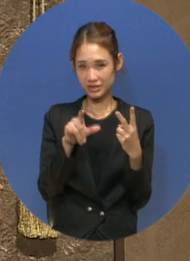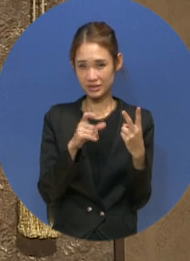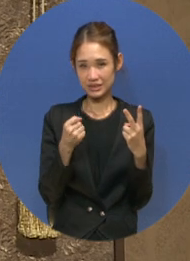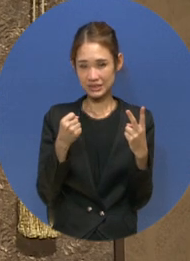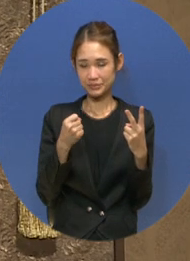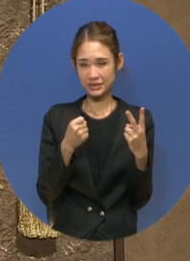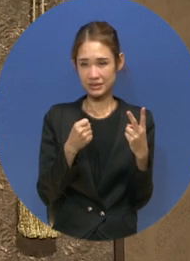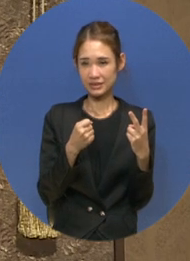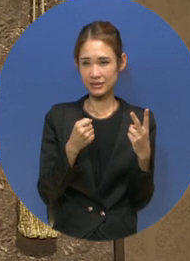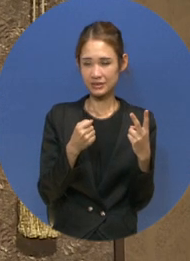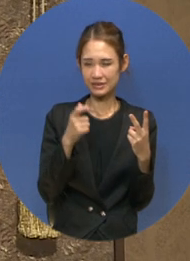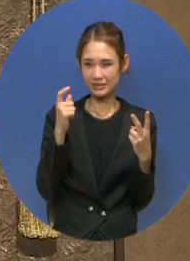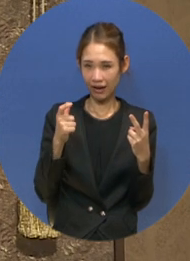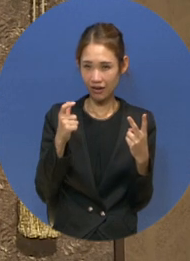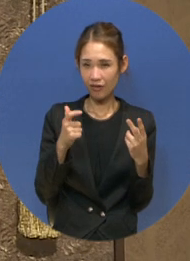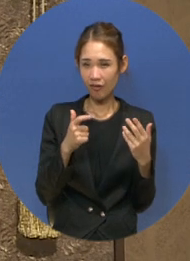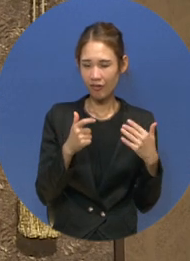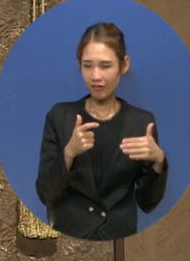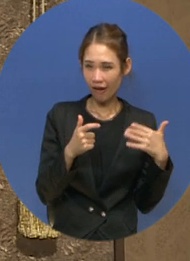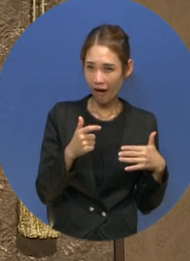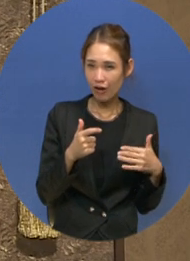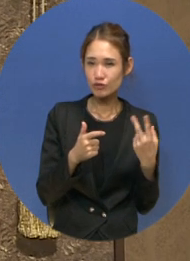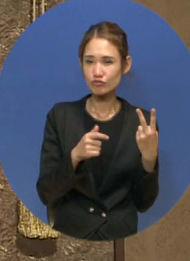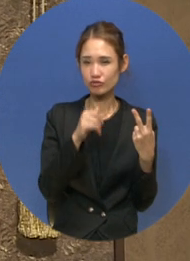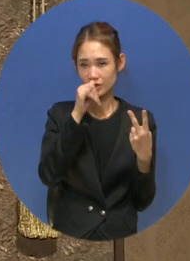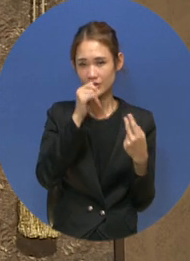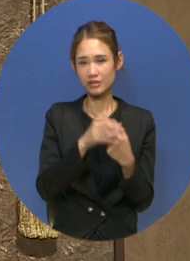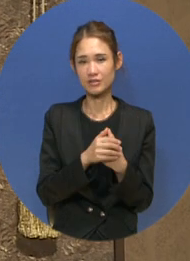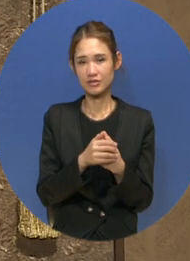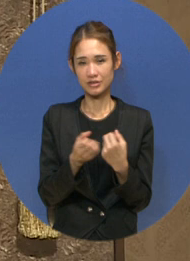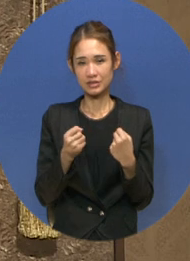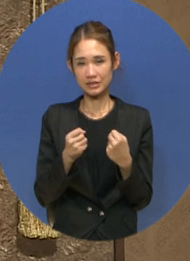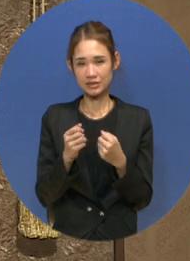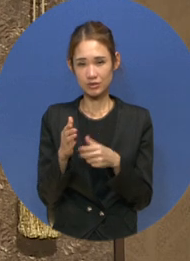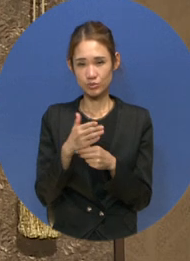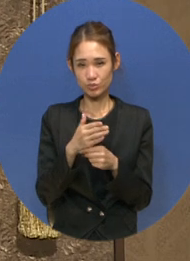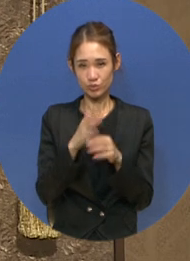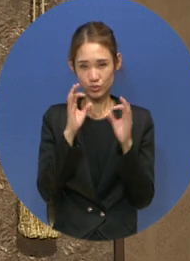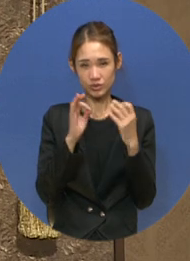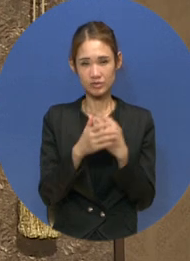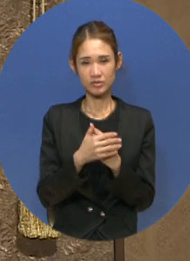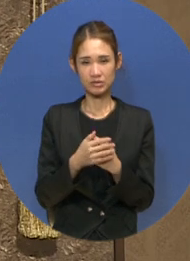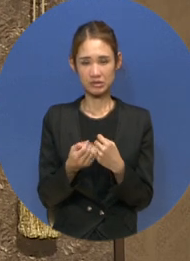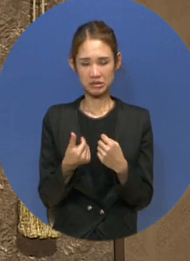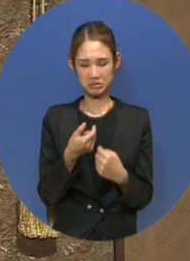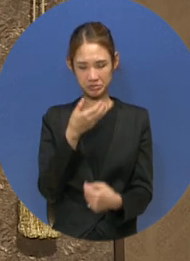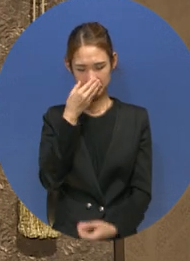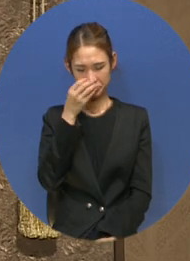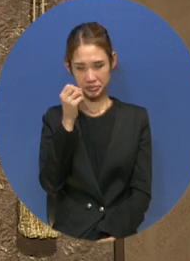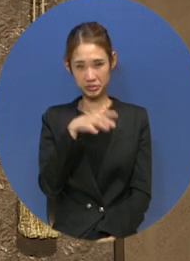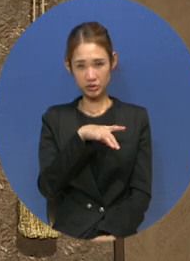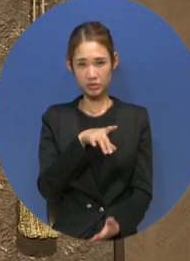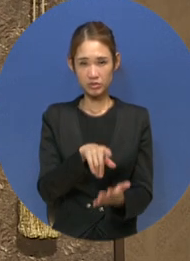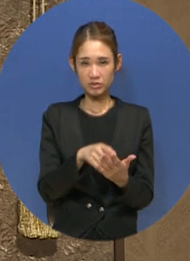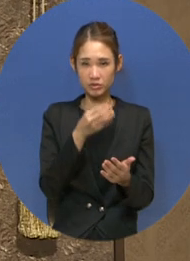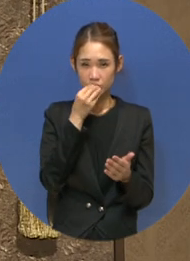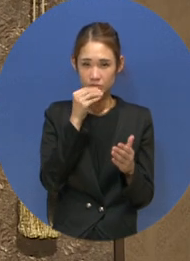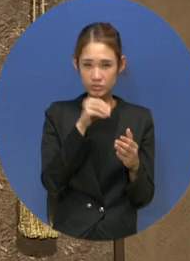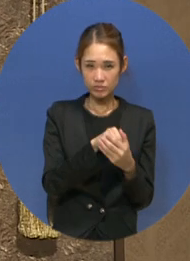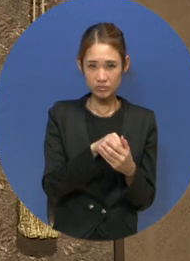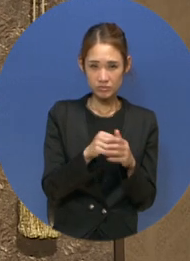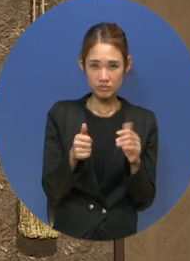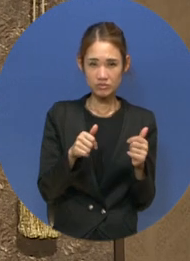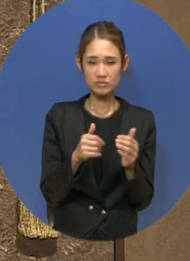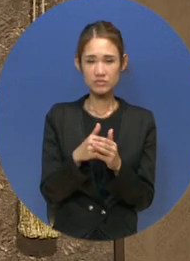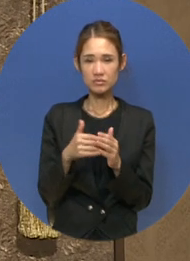센 붕어와 작은 붕어가 살았죠. 근데 힘이 센 붕어가 볼 때 작은 붕어는 아무짝에 쓸모없다고 생각해서 이 붕어를 물어 죽였더니